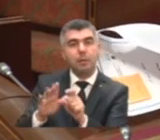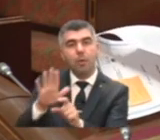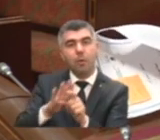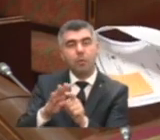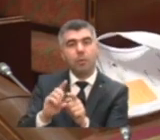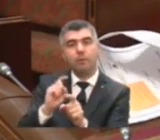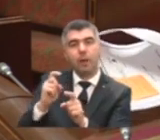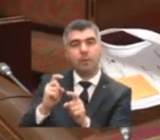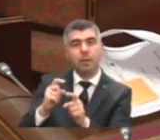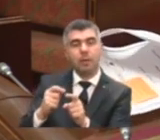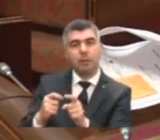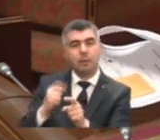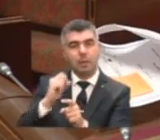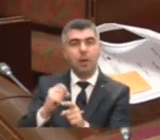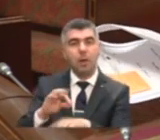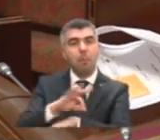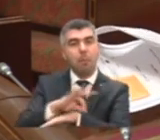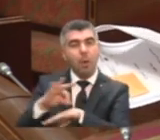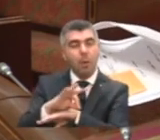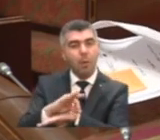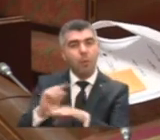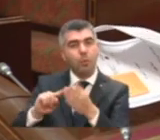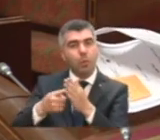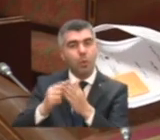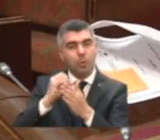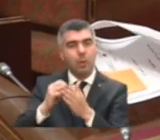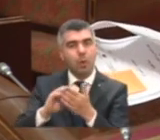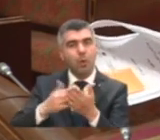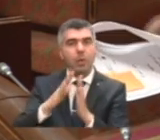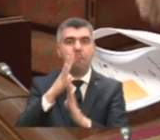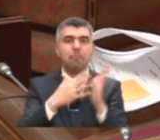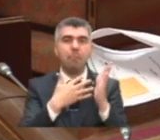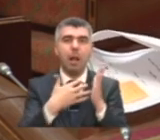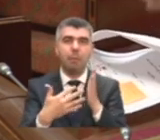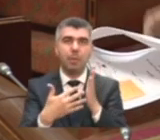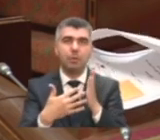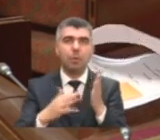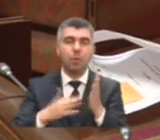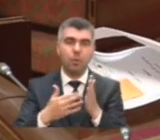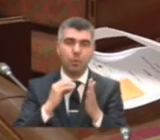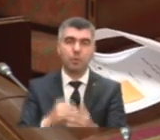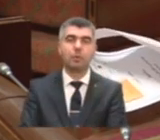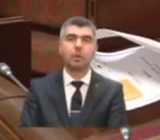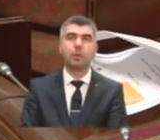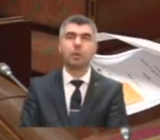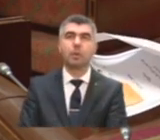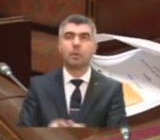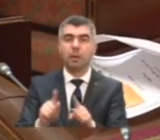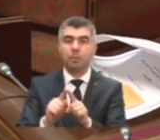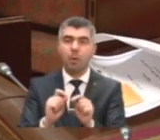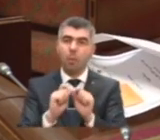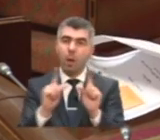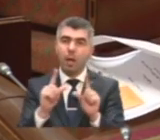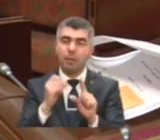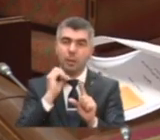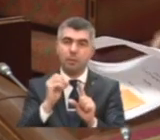الفوترة، بدا المكتب الوطني له وضع واحد الخارطة ديال الطريق، غنشير لبعض الحالات اللي